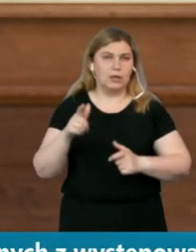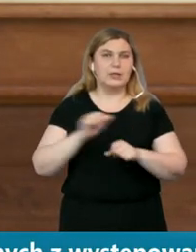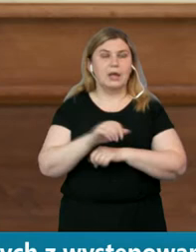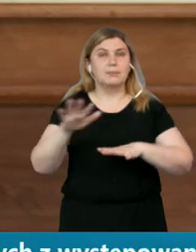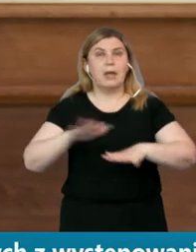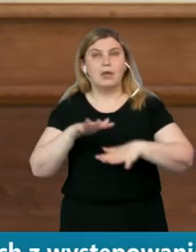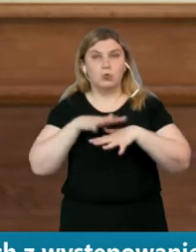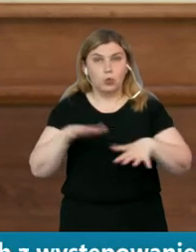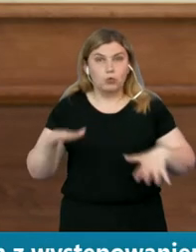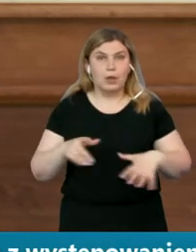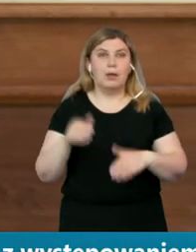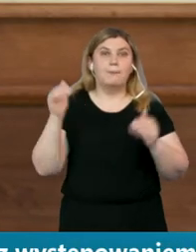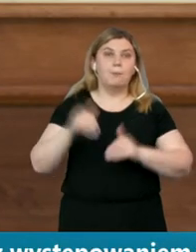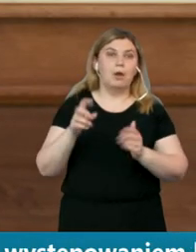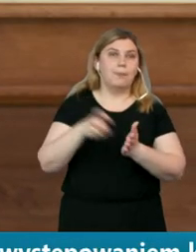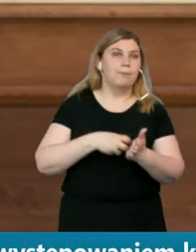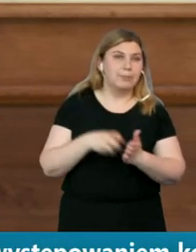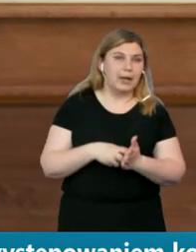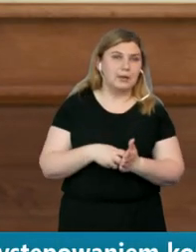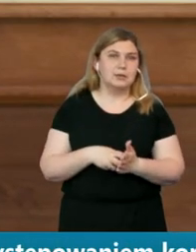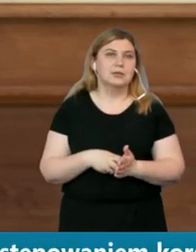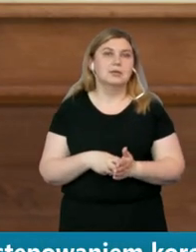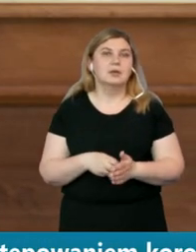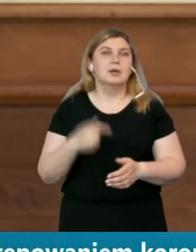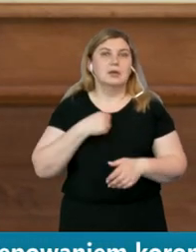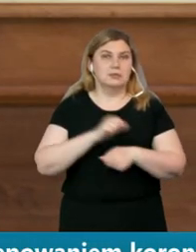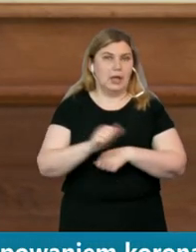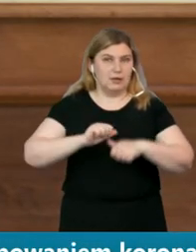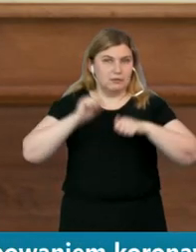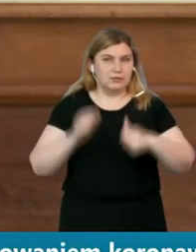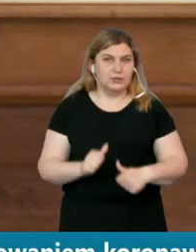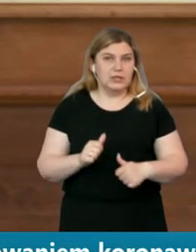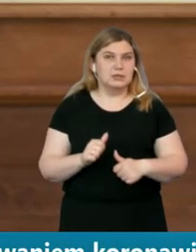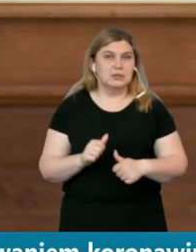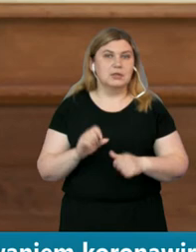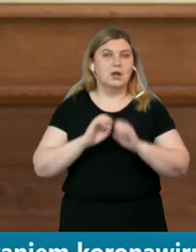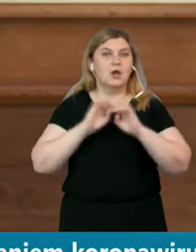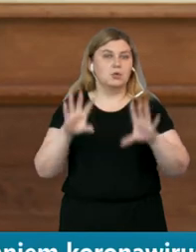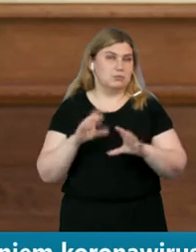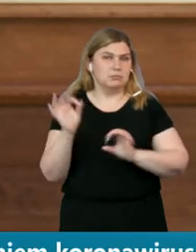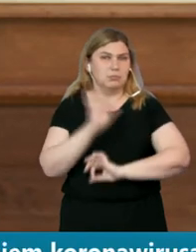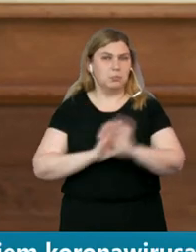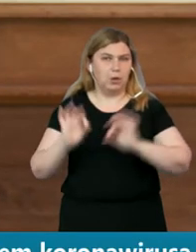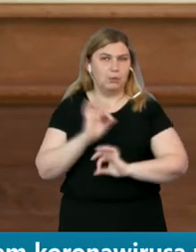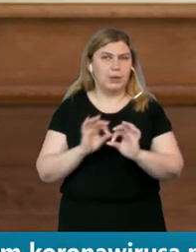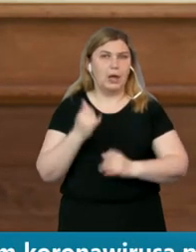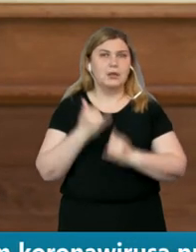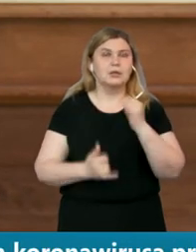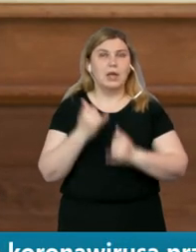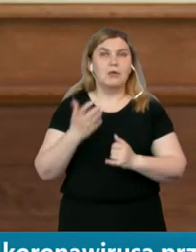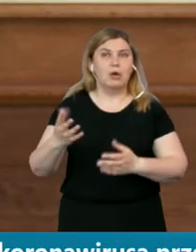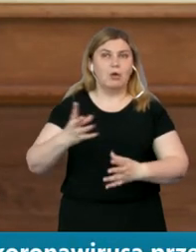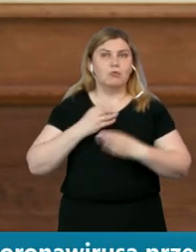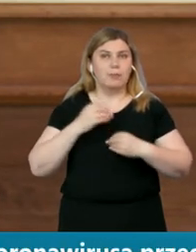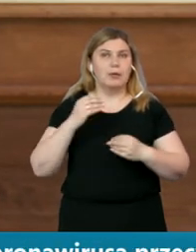takie, gdzie mogą być pewne braki, więc jesteśmy w stanie to oczywiście poprawić, jeżeli dostaniemy konkretny sygnał